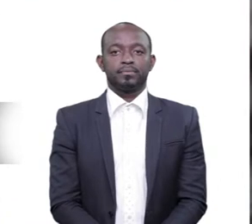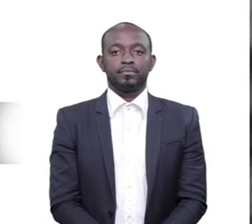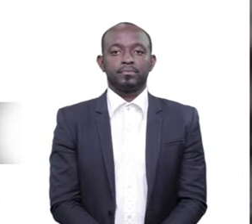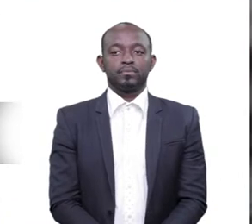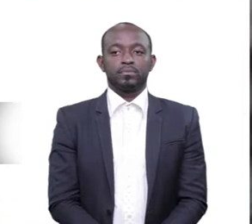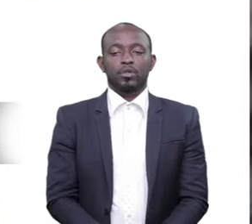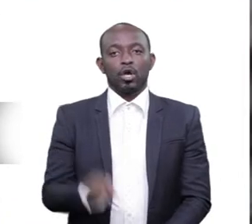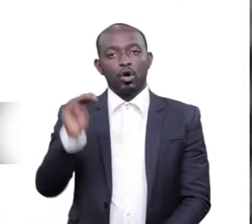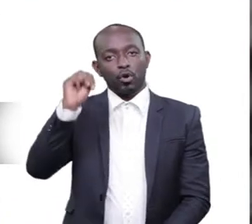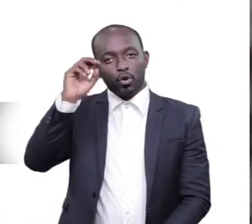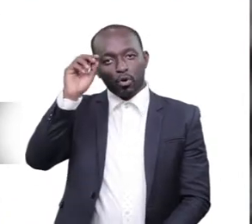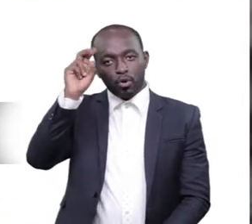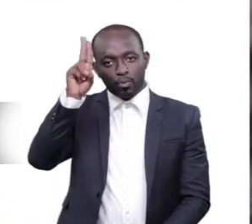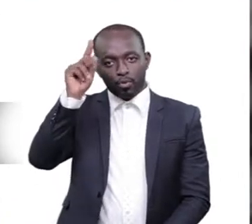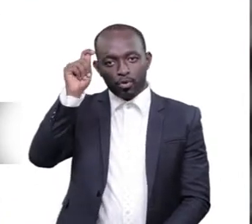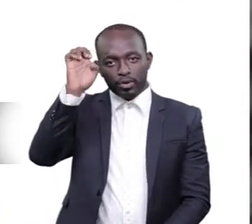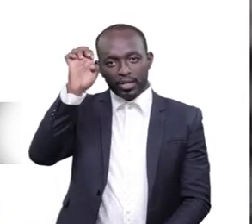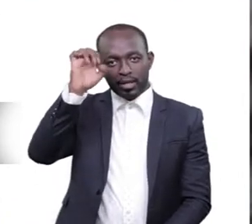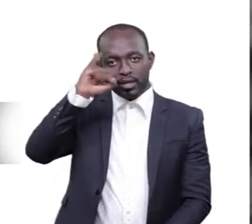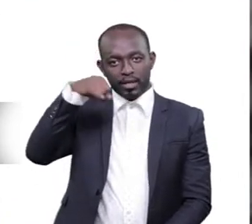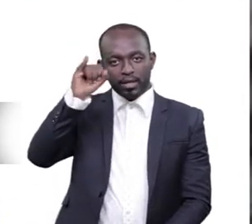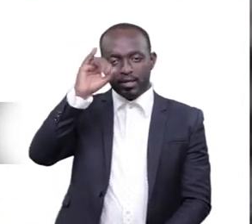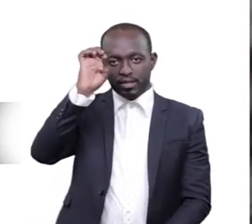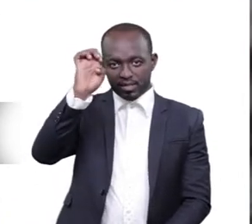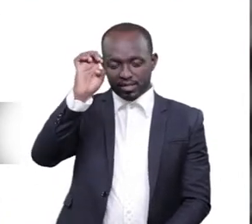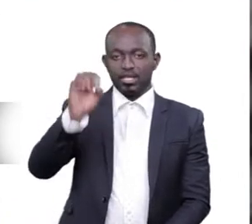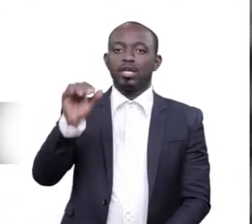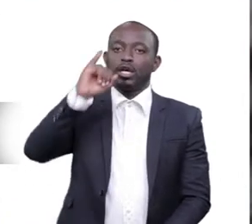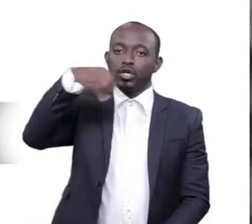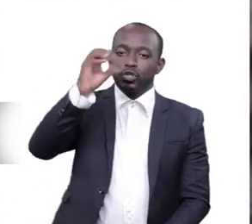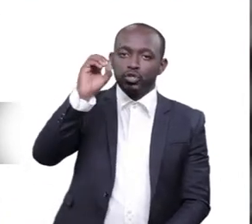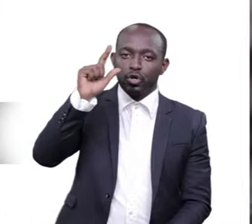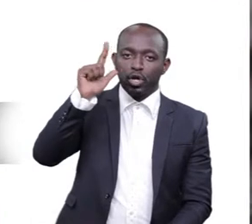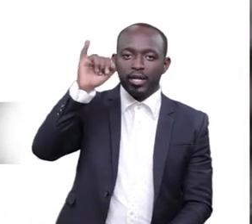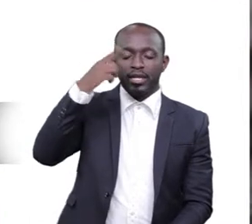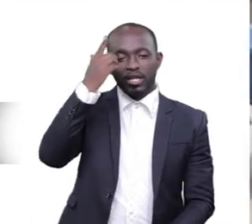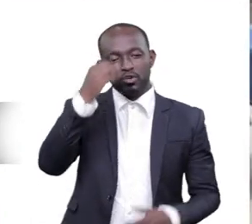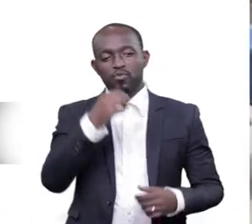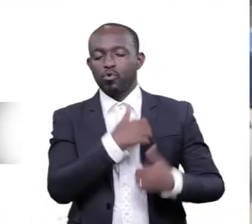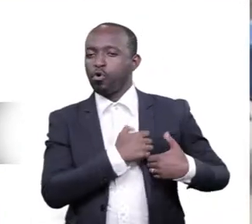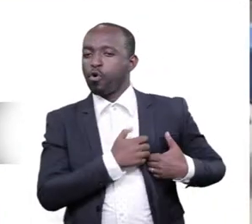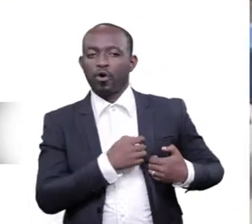Mutesi Jori ni umugore mwiza agira umuco wo gusabana n'abantu